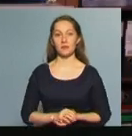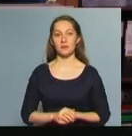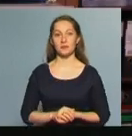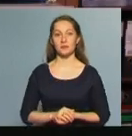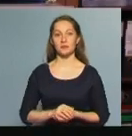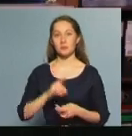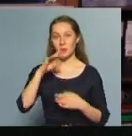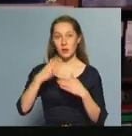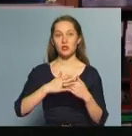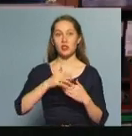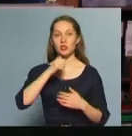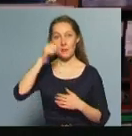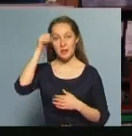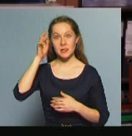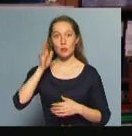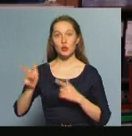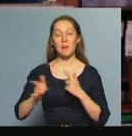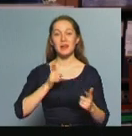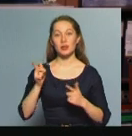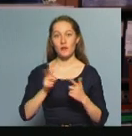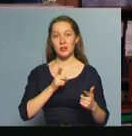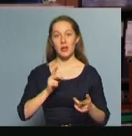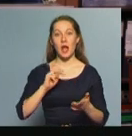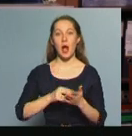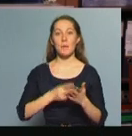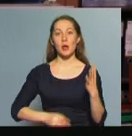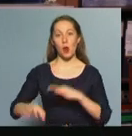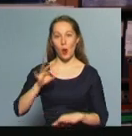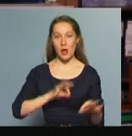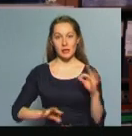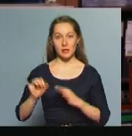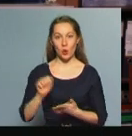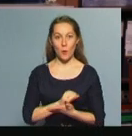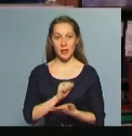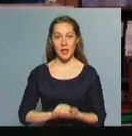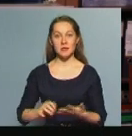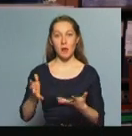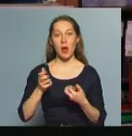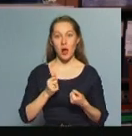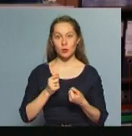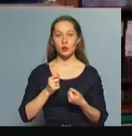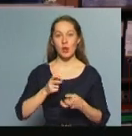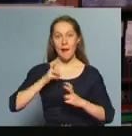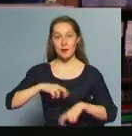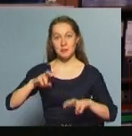ближайшие месяцы будет подготовлена необходимая проектно-сметная документация, получена